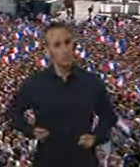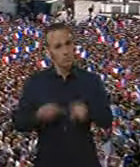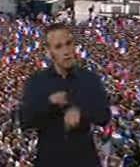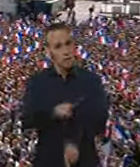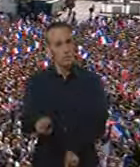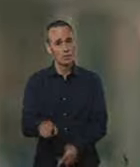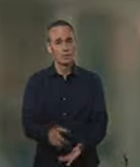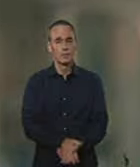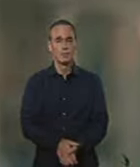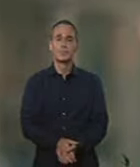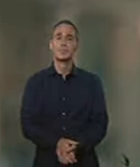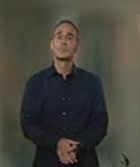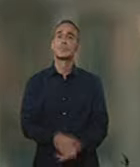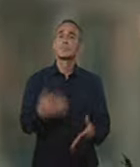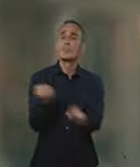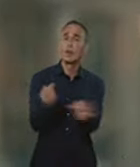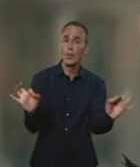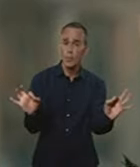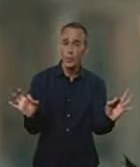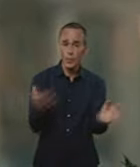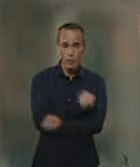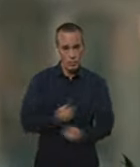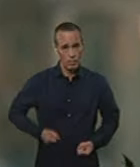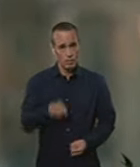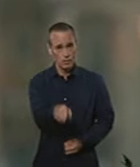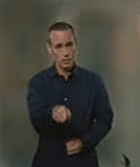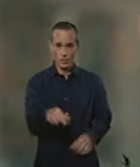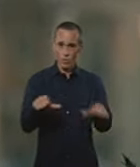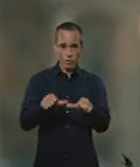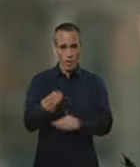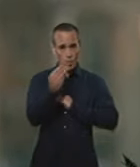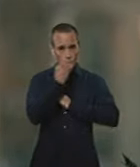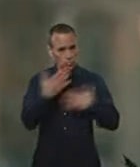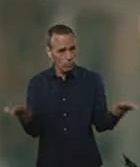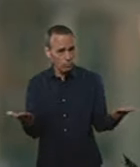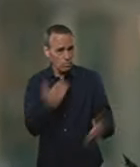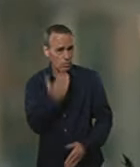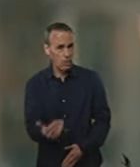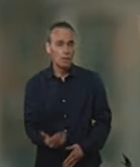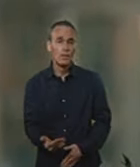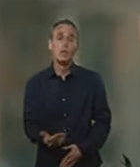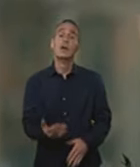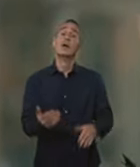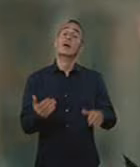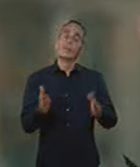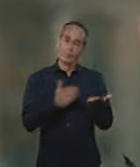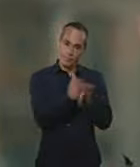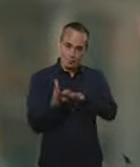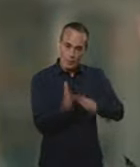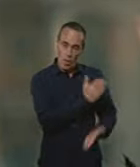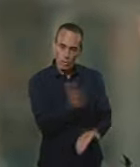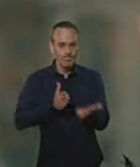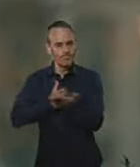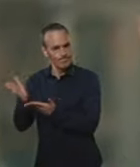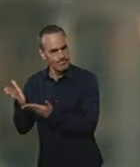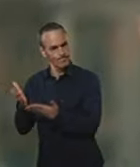injuste et celui qui n'a plus de travail j'aimerais savoir ce qu'il peut consommer et puis il y a l'autre voie celle de